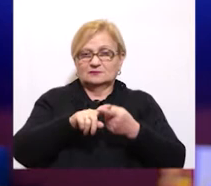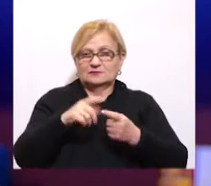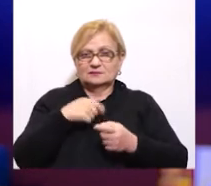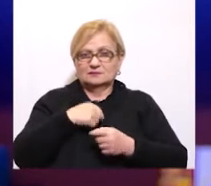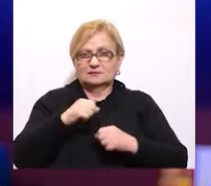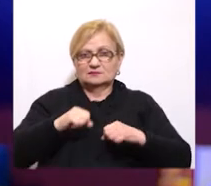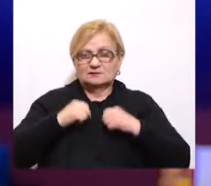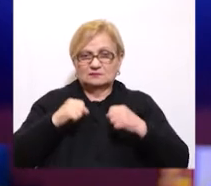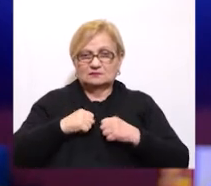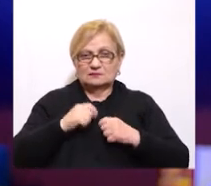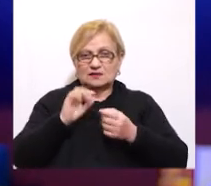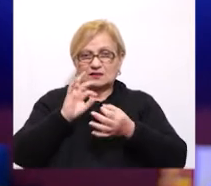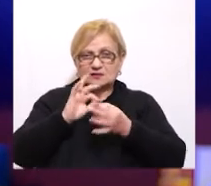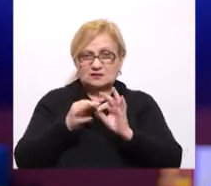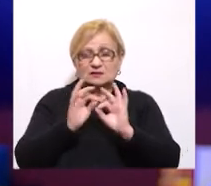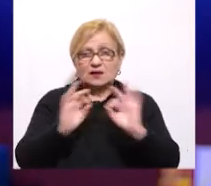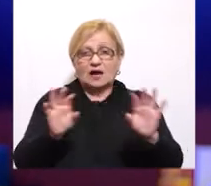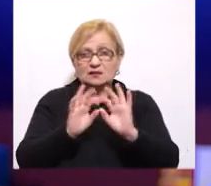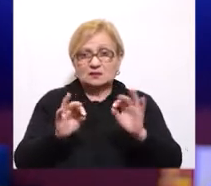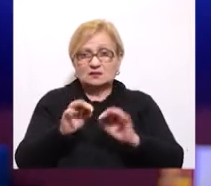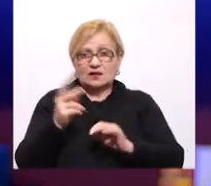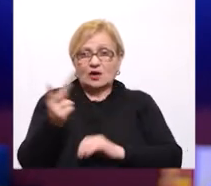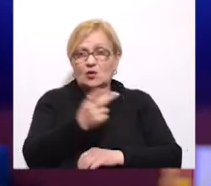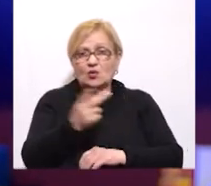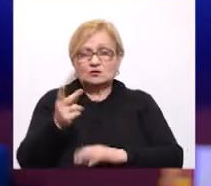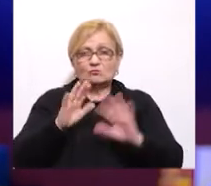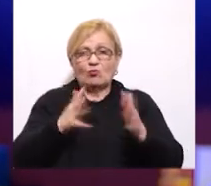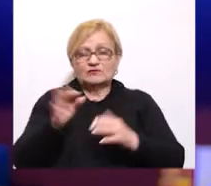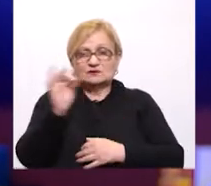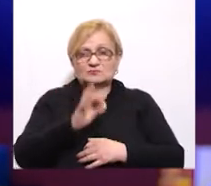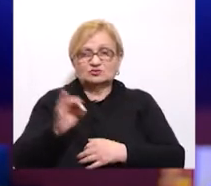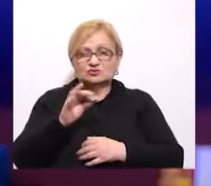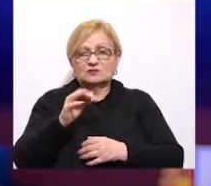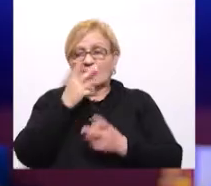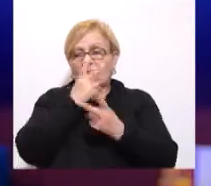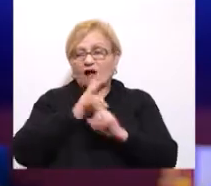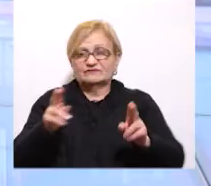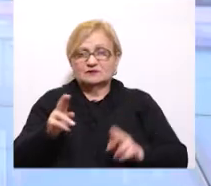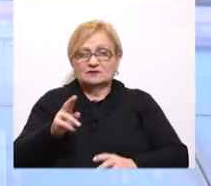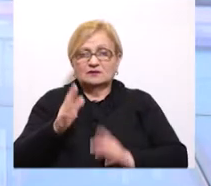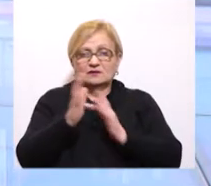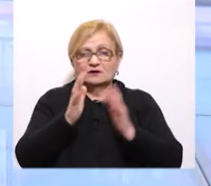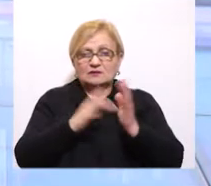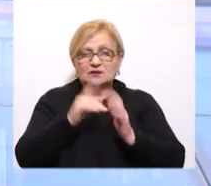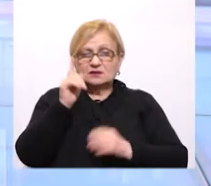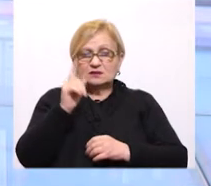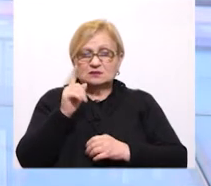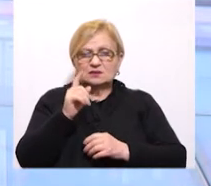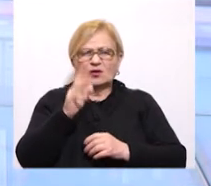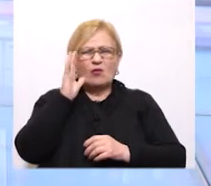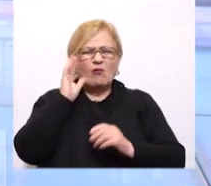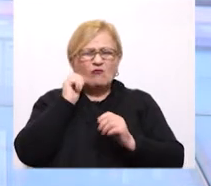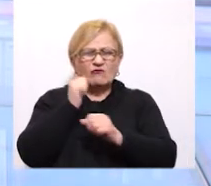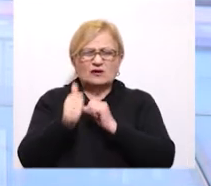შევეცდები ძალიან დაწვრილებით აგიხსნათ ამ ორი მოვლენის მსგავსება. ქრისტეს ბავშვებო